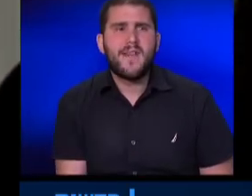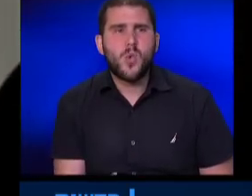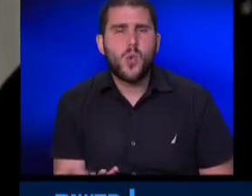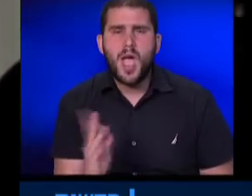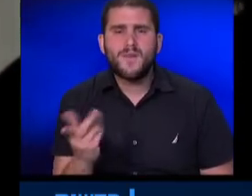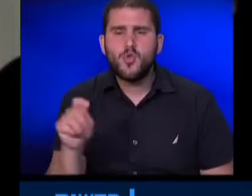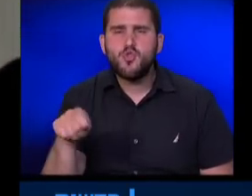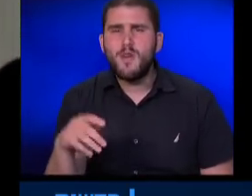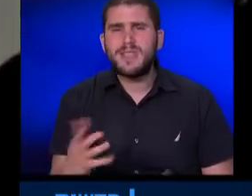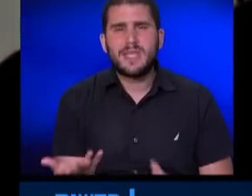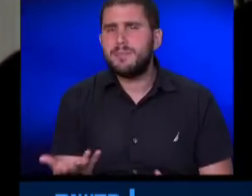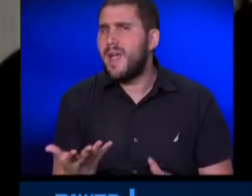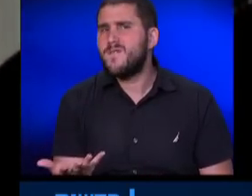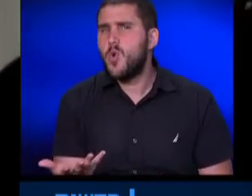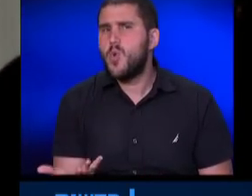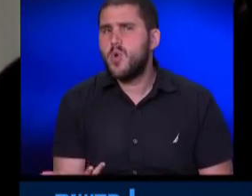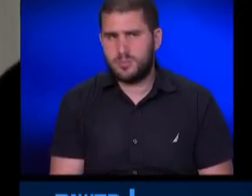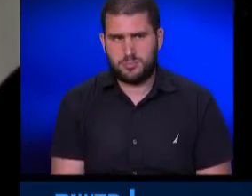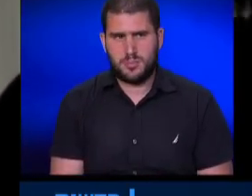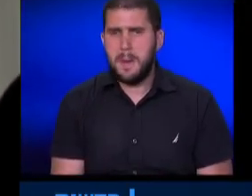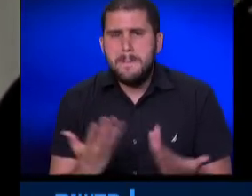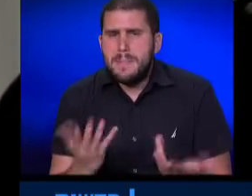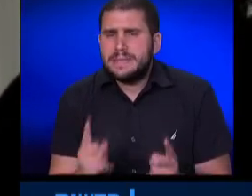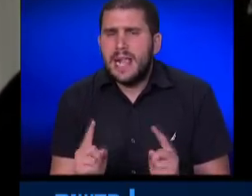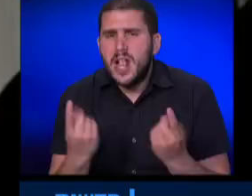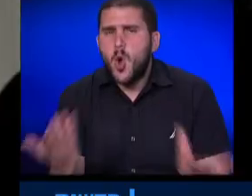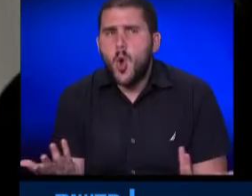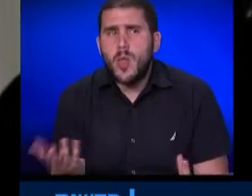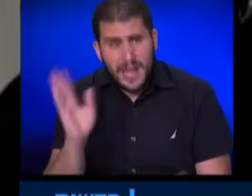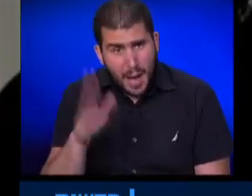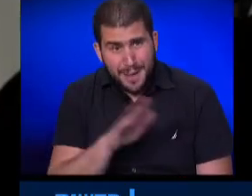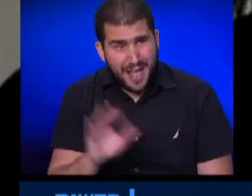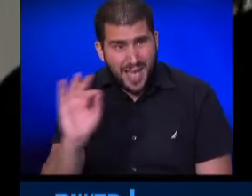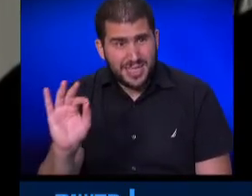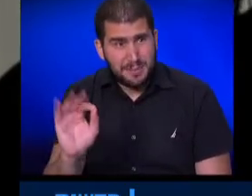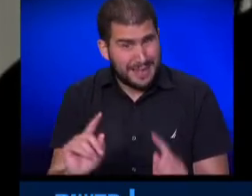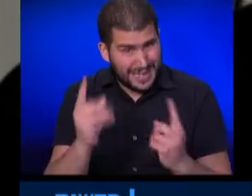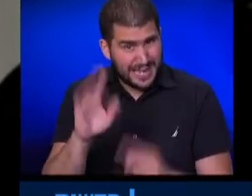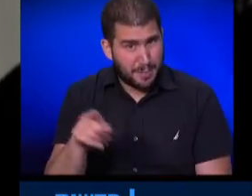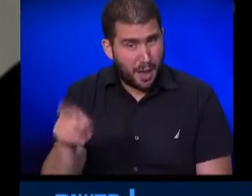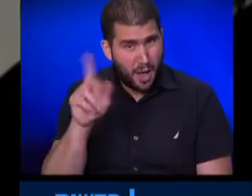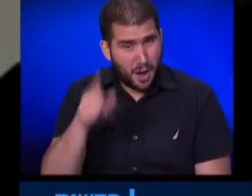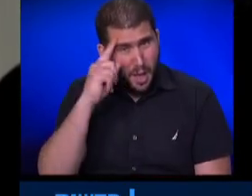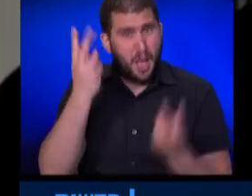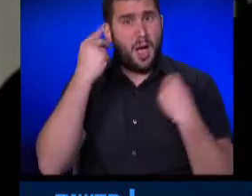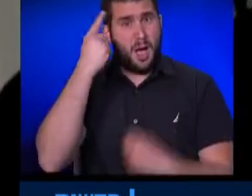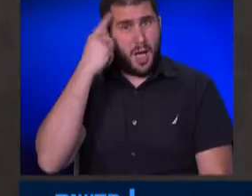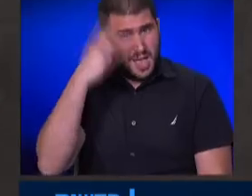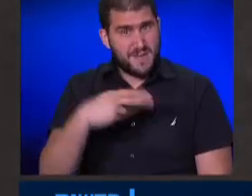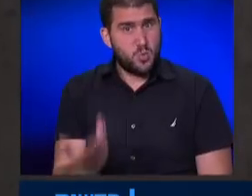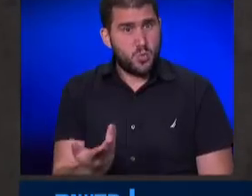איפה כל השופטים? מה צריך לקרות? שגם לילדים שלהם זה יקרה? ואז הם